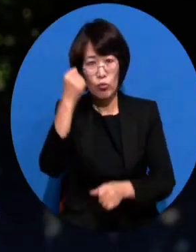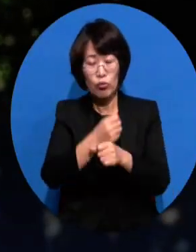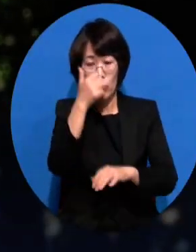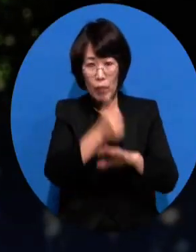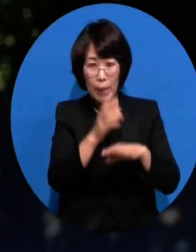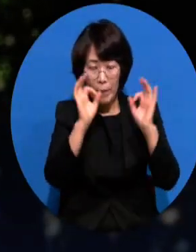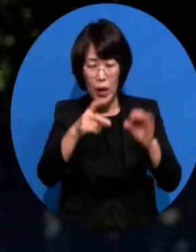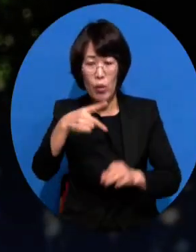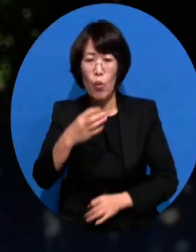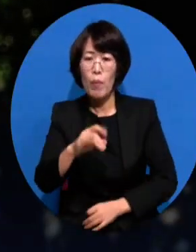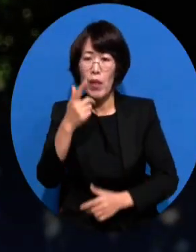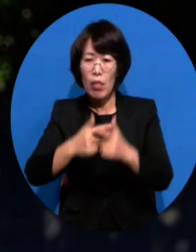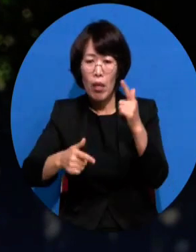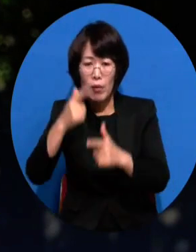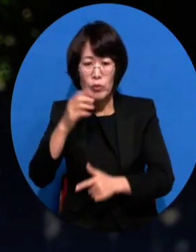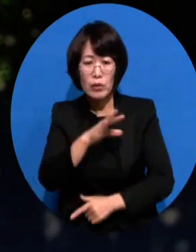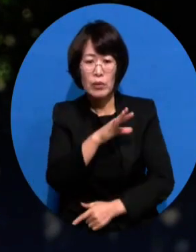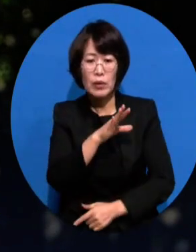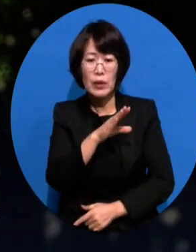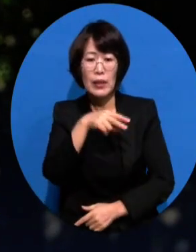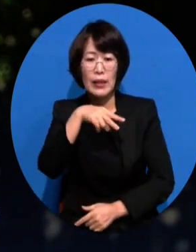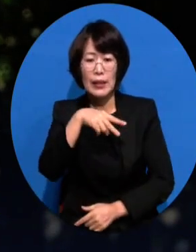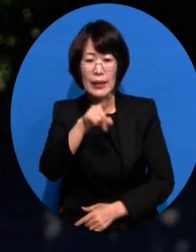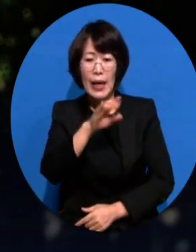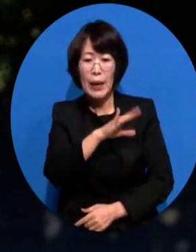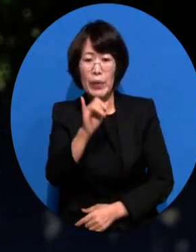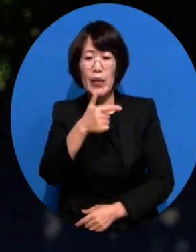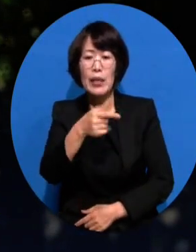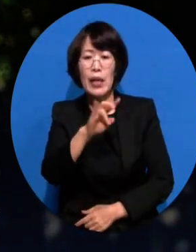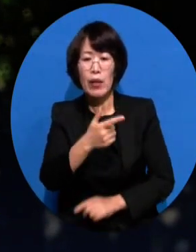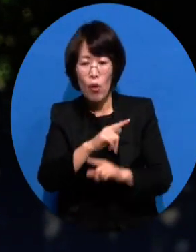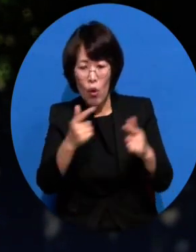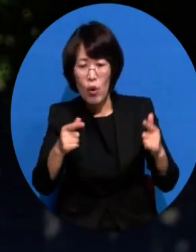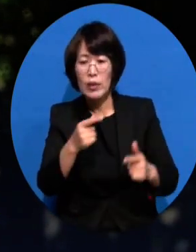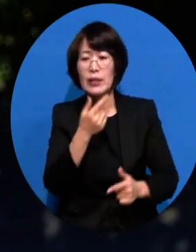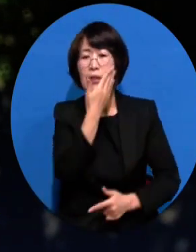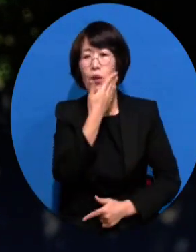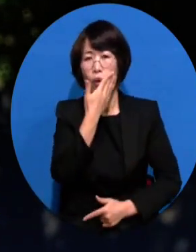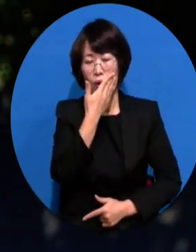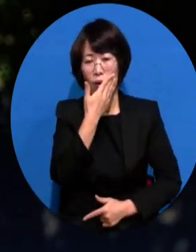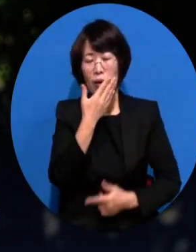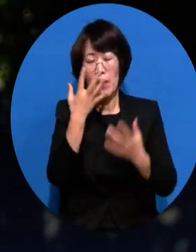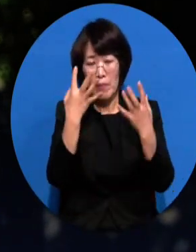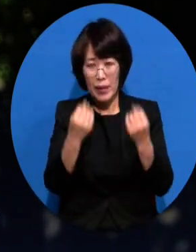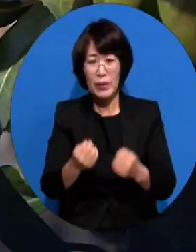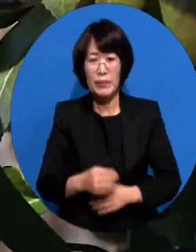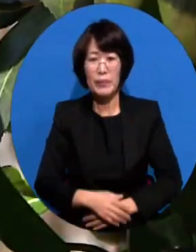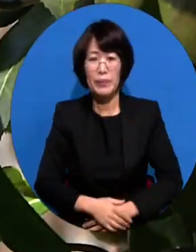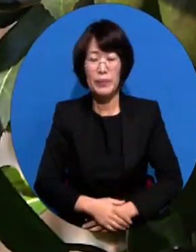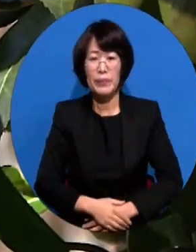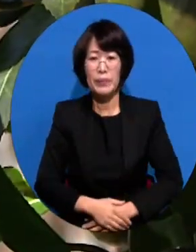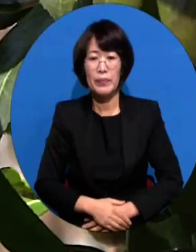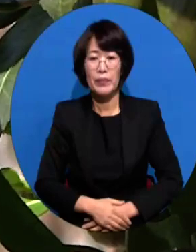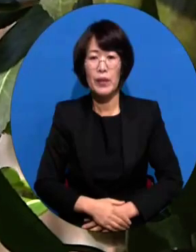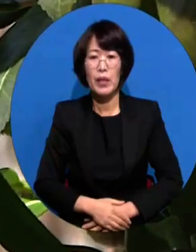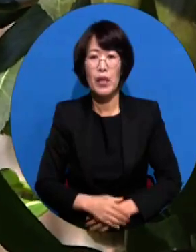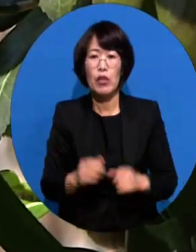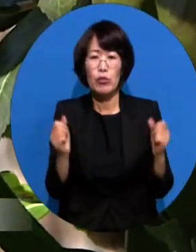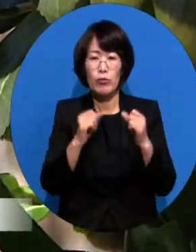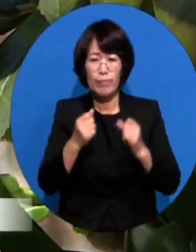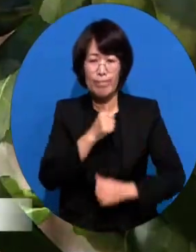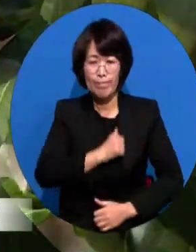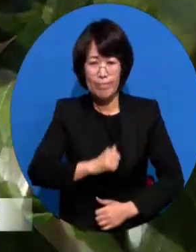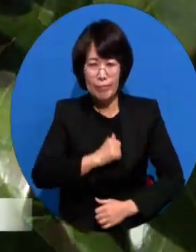따르면 동백 같은 경우에는 베타피네이나 사비넨 같은 물질을 많이 분출한다고 합니다. 겨울을